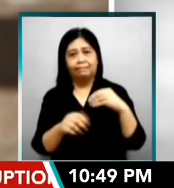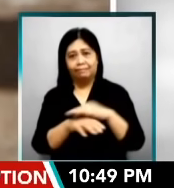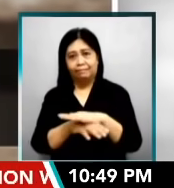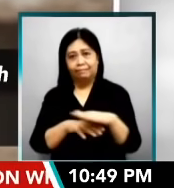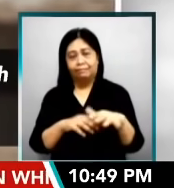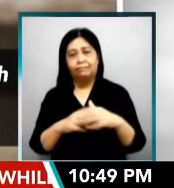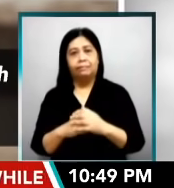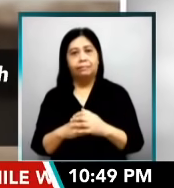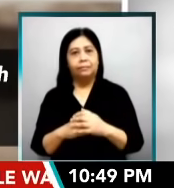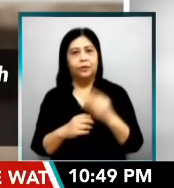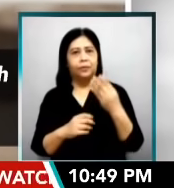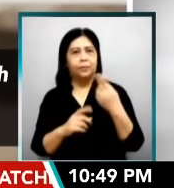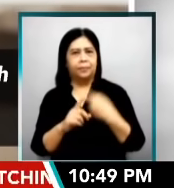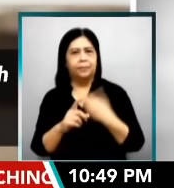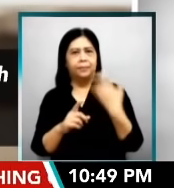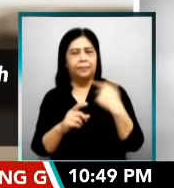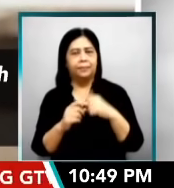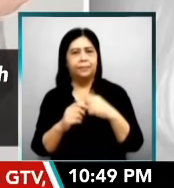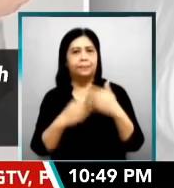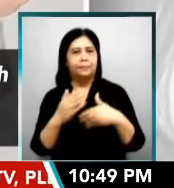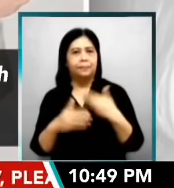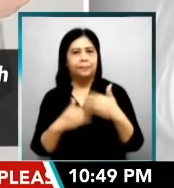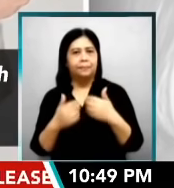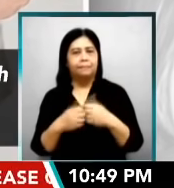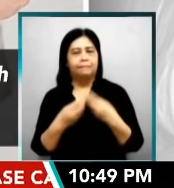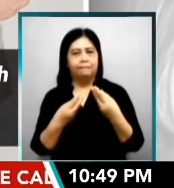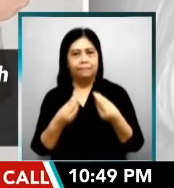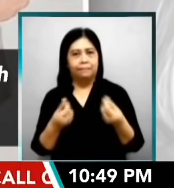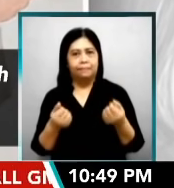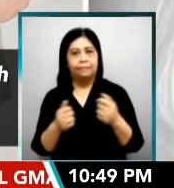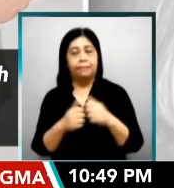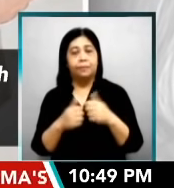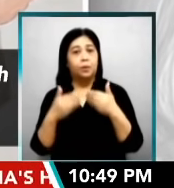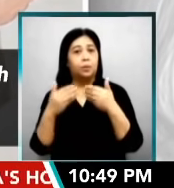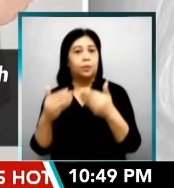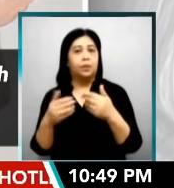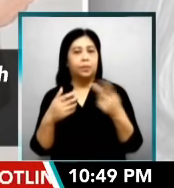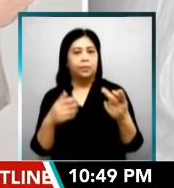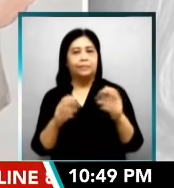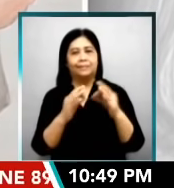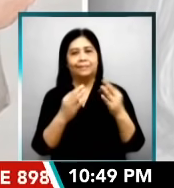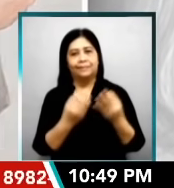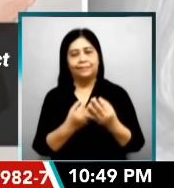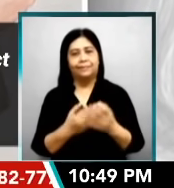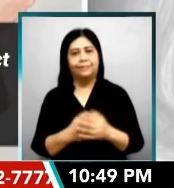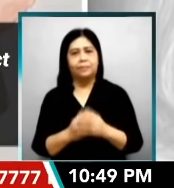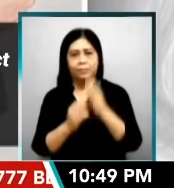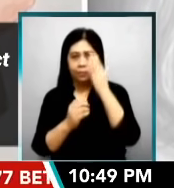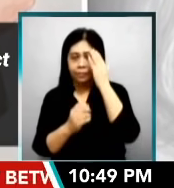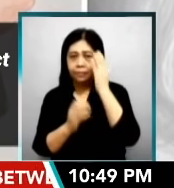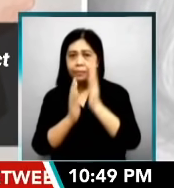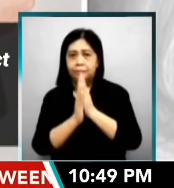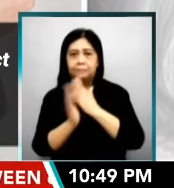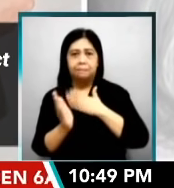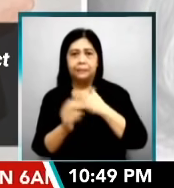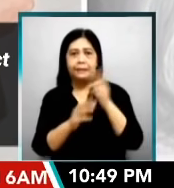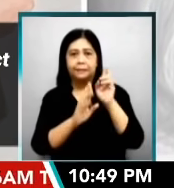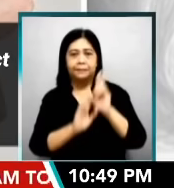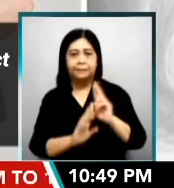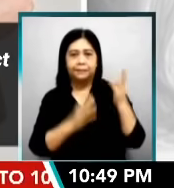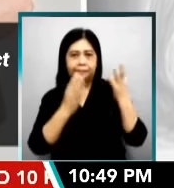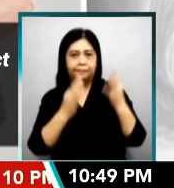na raw na nasa proseso ng paghilom at moving on ng kanilang pamilya. Humihingi rin siya ng respeto sa naging desisyon nila ni